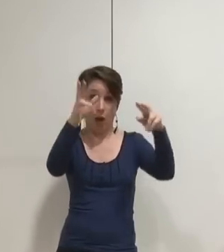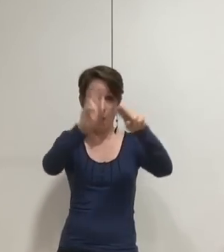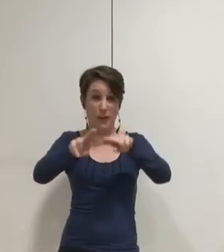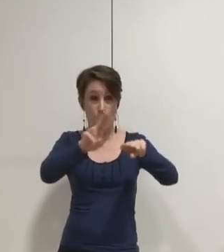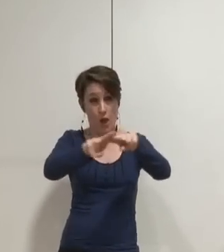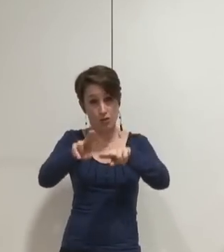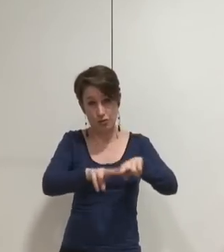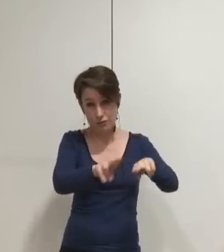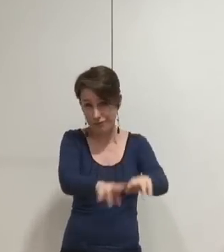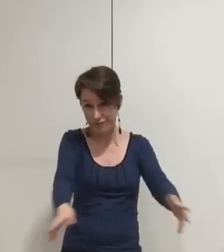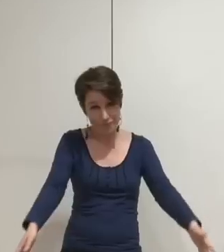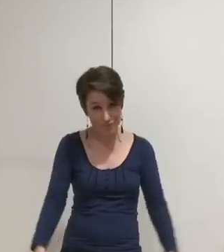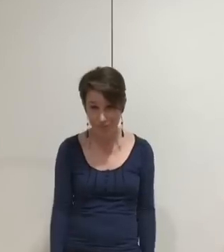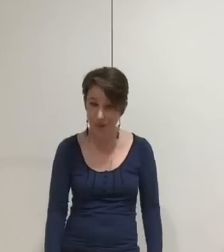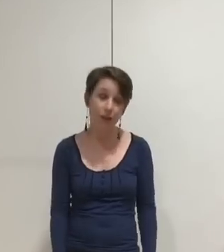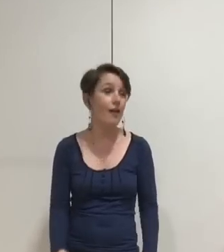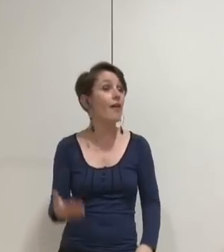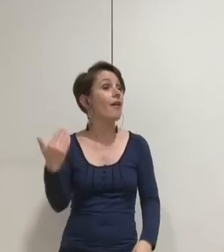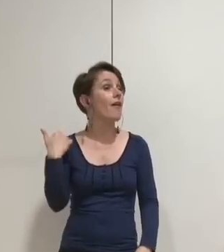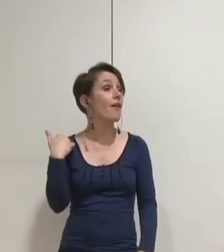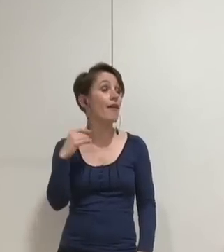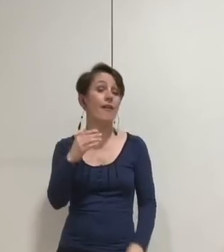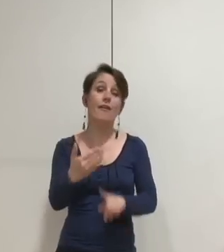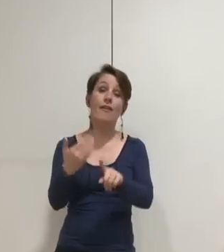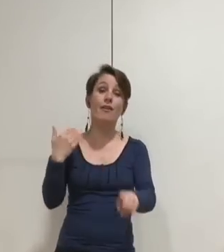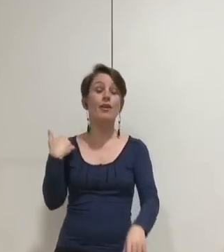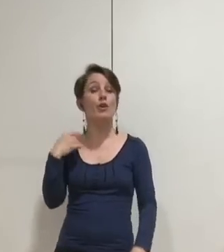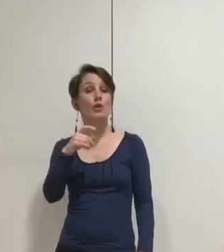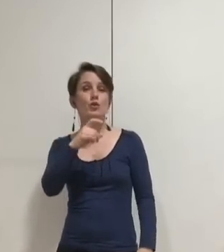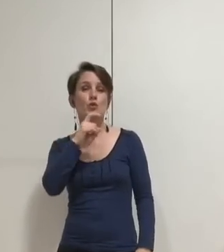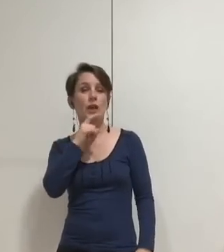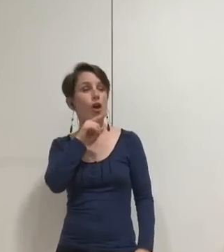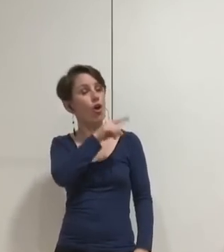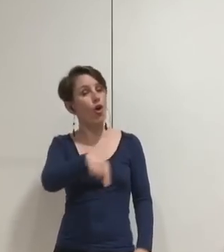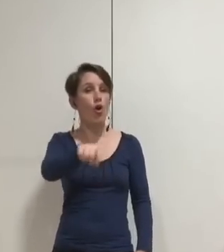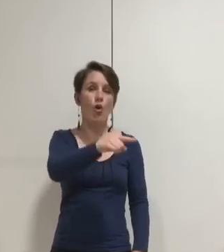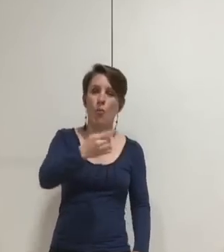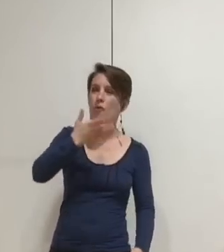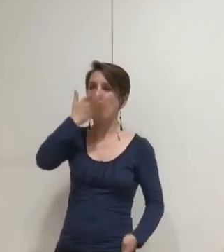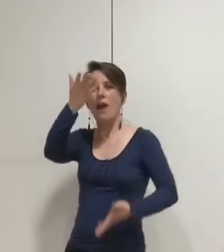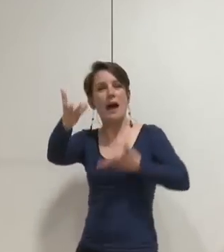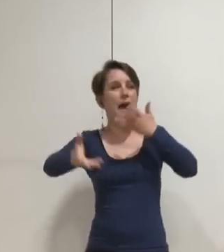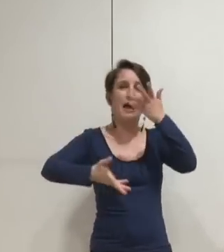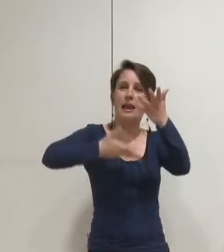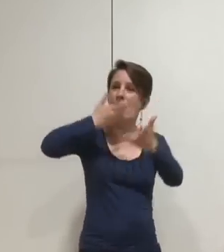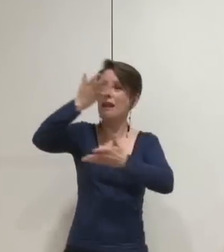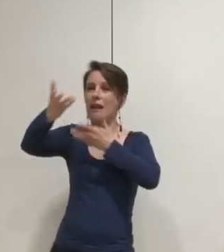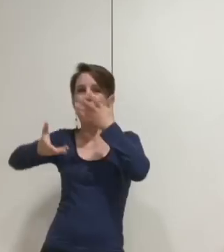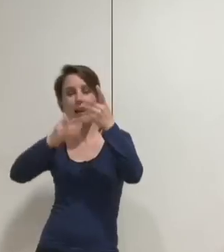après les grandes enveletes lyriques de tout à l'heure les grandes leçons donné avec beaucoup d'humilité d'ailleurs sur un autre sujet sur le